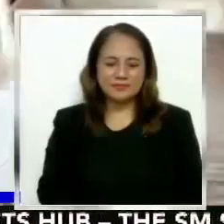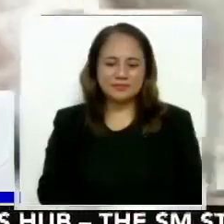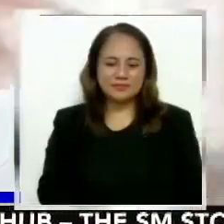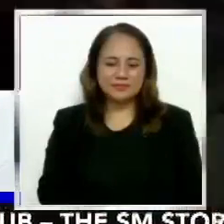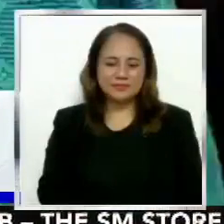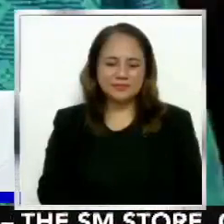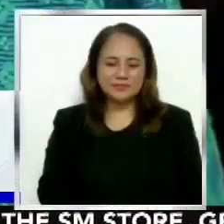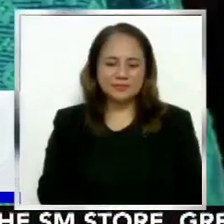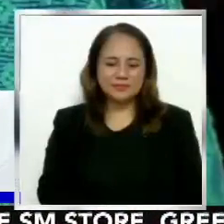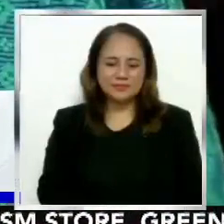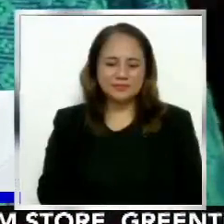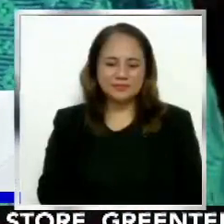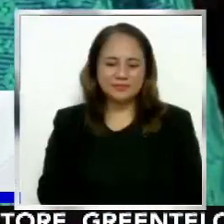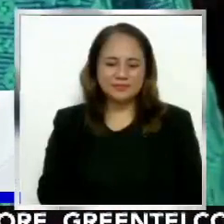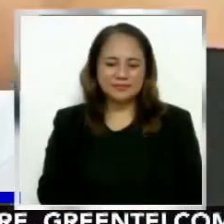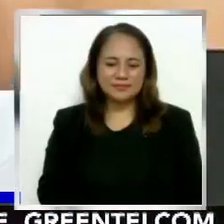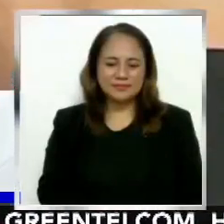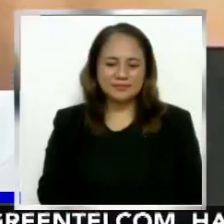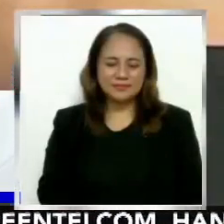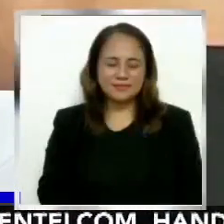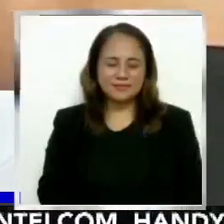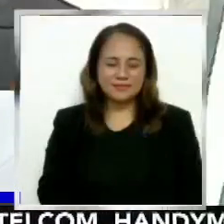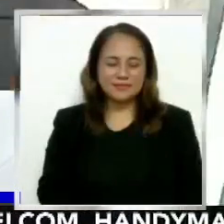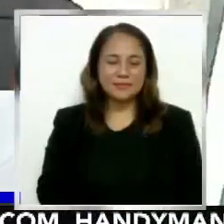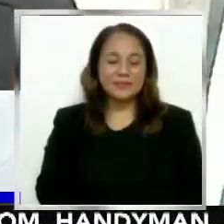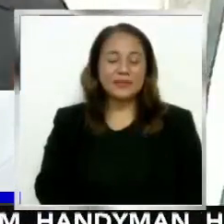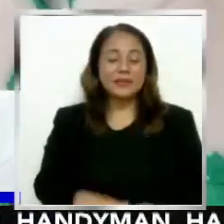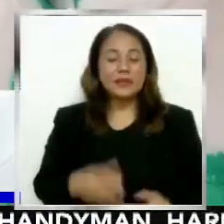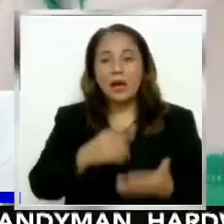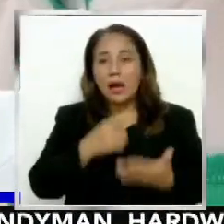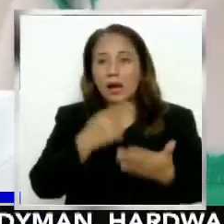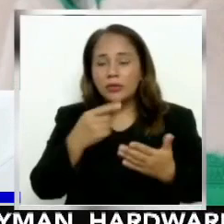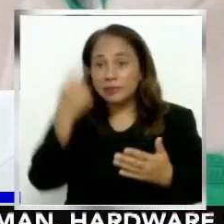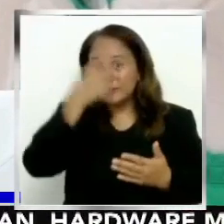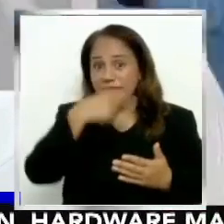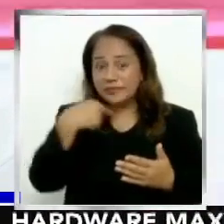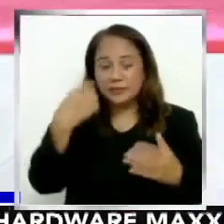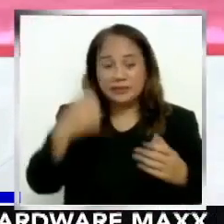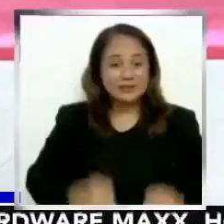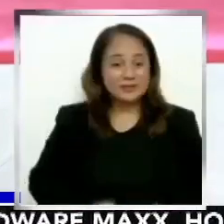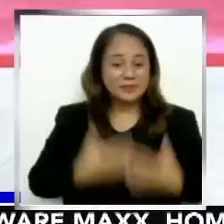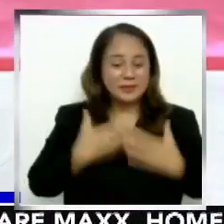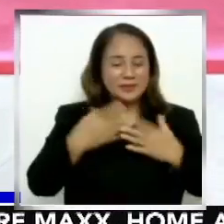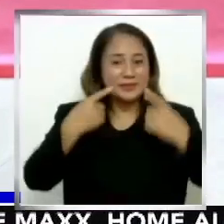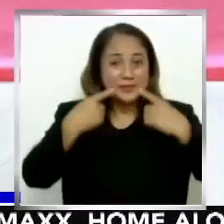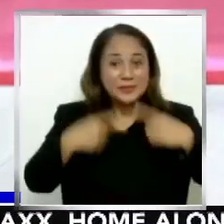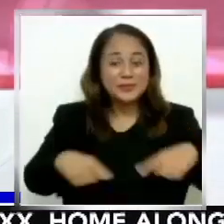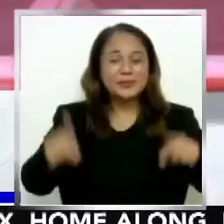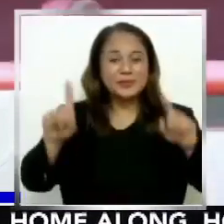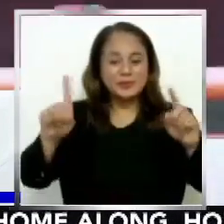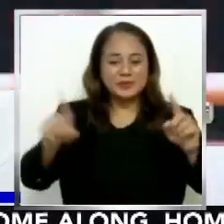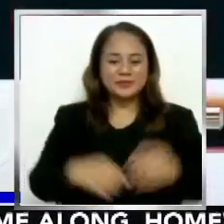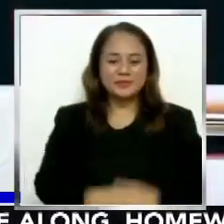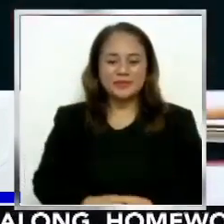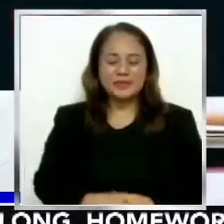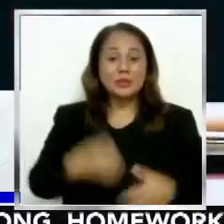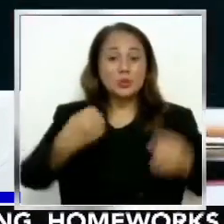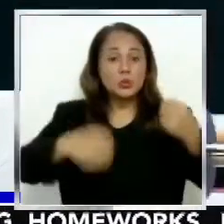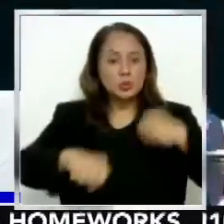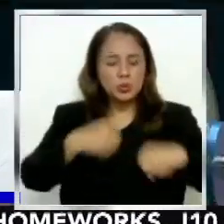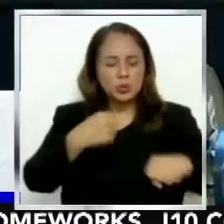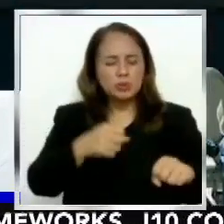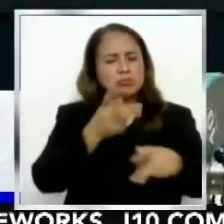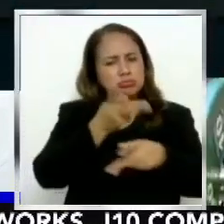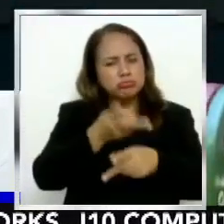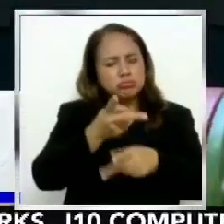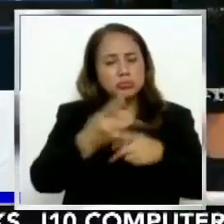Jr. Before ng laro. Pati ilang mukha ng inspirasyon at tagumpay. Sa sports, sinubaybayan ang tagumpay ni na